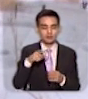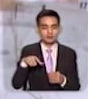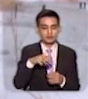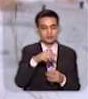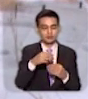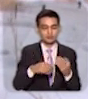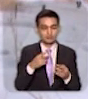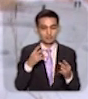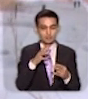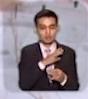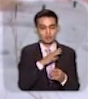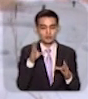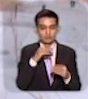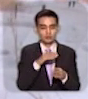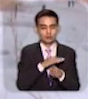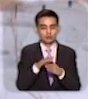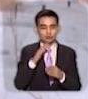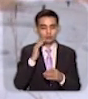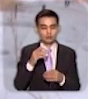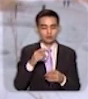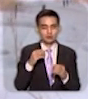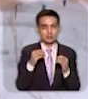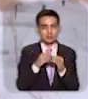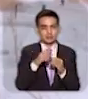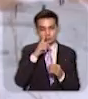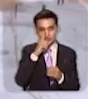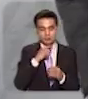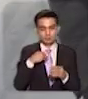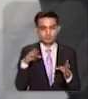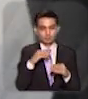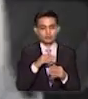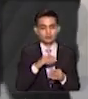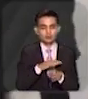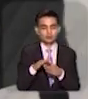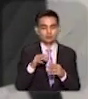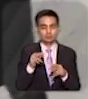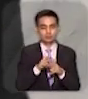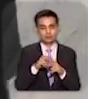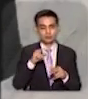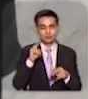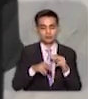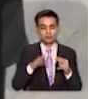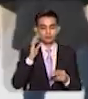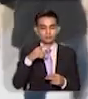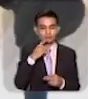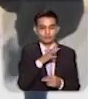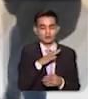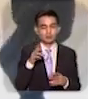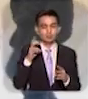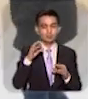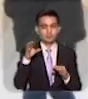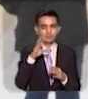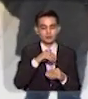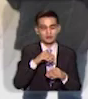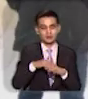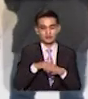жұмысқа қарамастан бәрінде 10 айда бітіреміз деп отыр. Алайда азаматтардың күдігі басым сияқты.